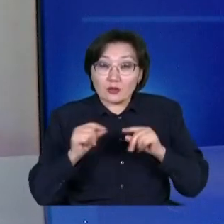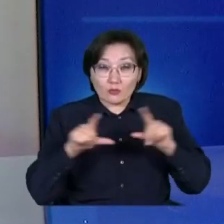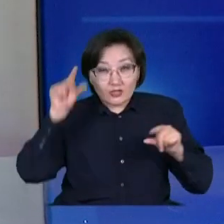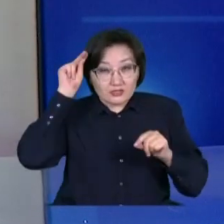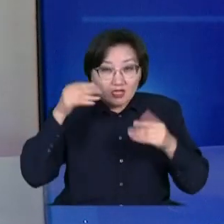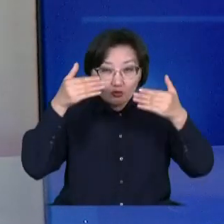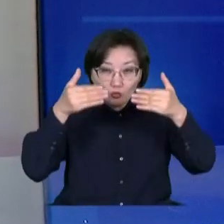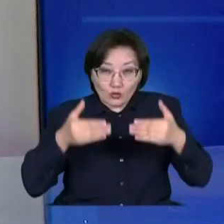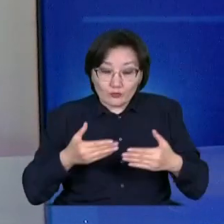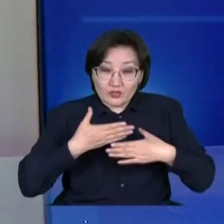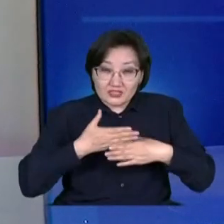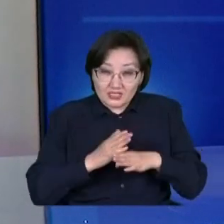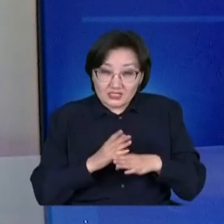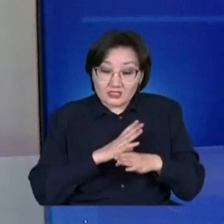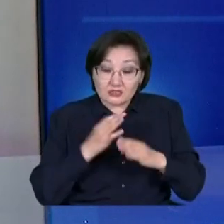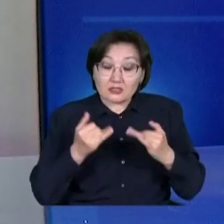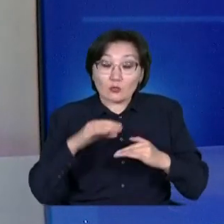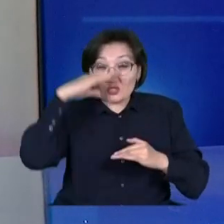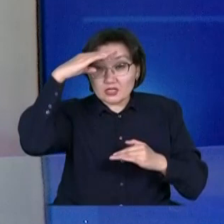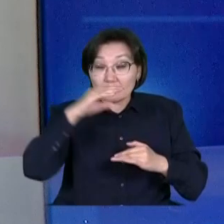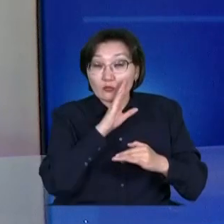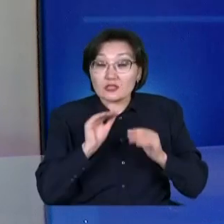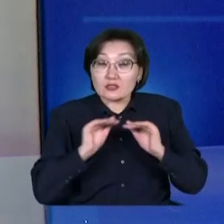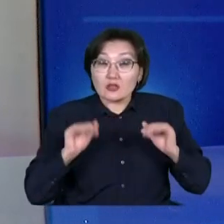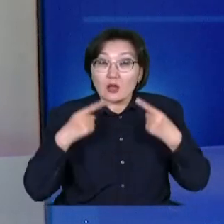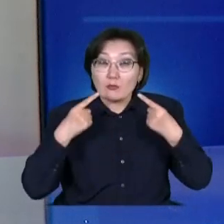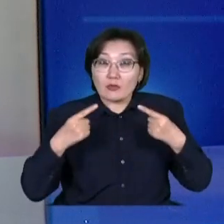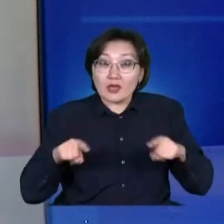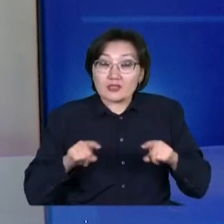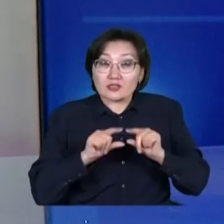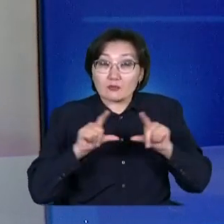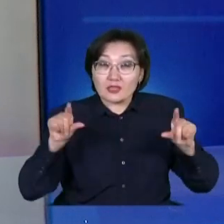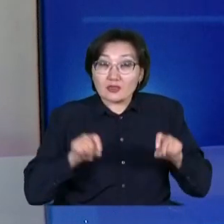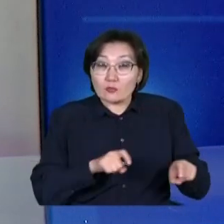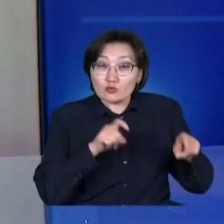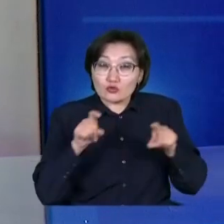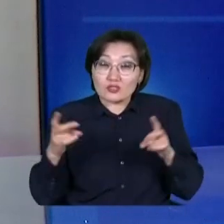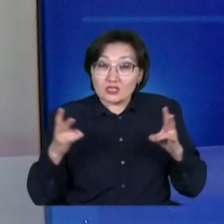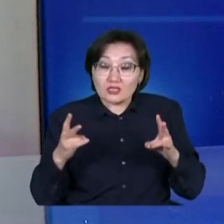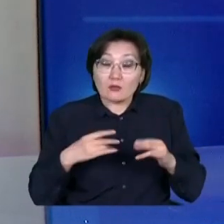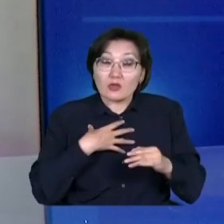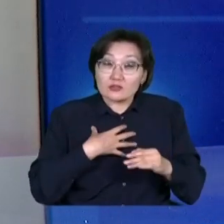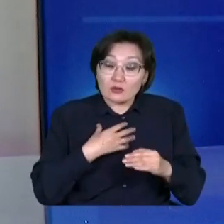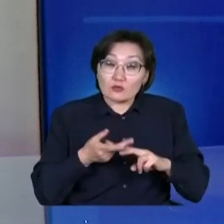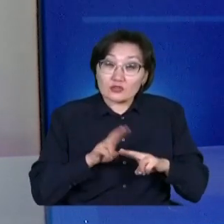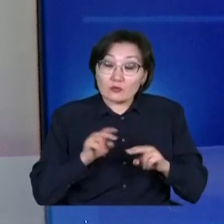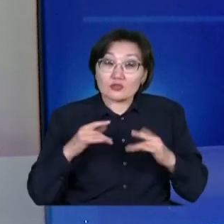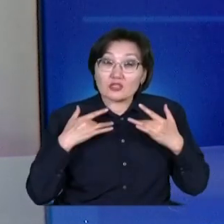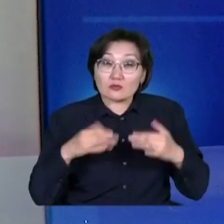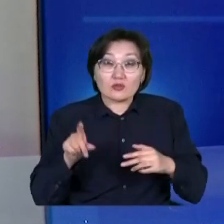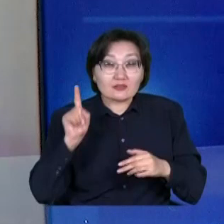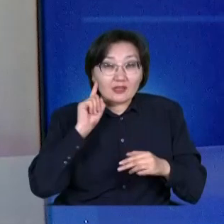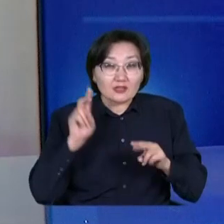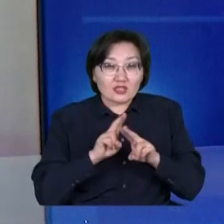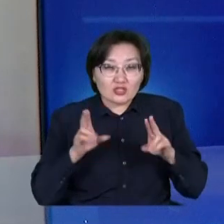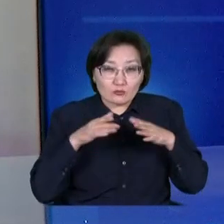ордасының қабырғасы сөгіліп кеткен. Енді ата-аналар оқушыларды басқа жаққа көшіру керек деп алаңдап отыр. Бірақ әзірге бұл талапты тыңдайтын